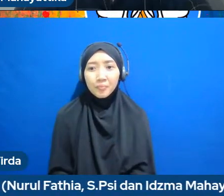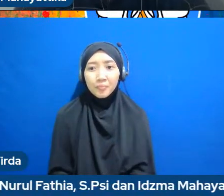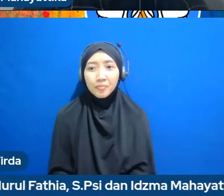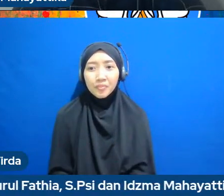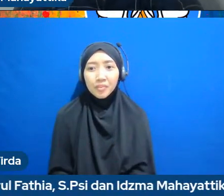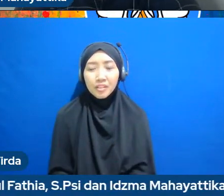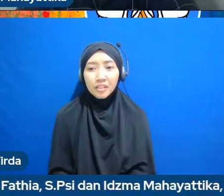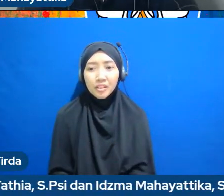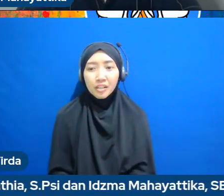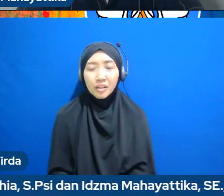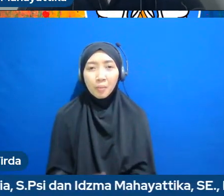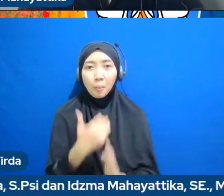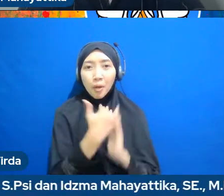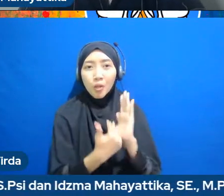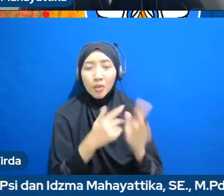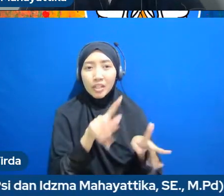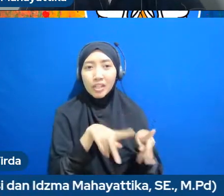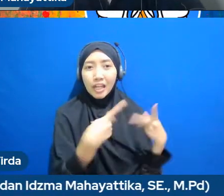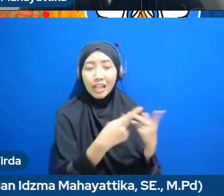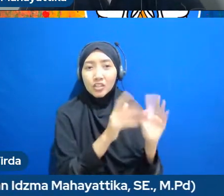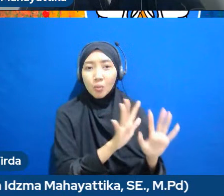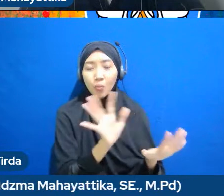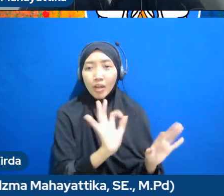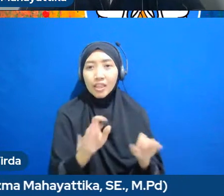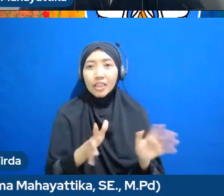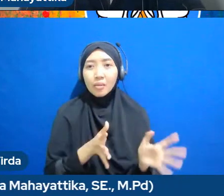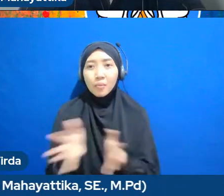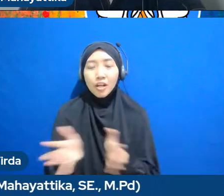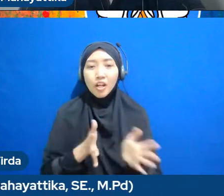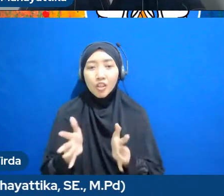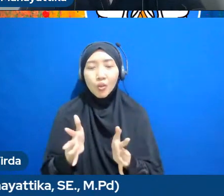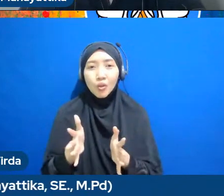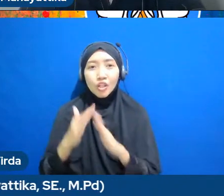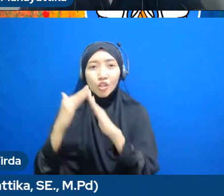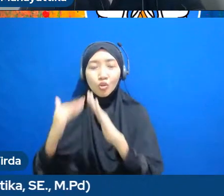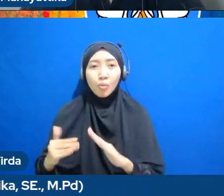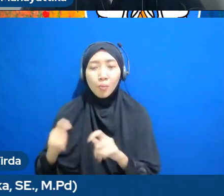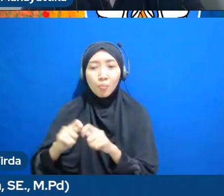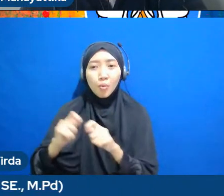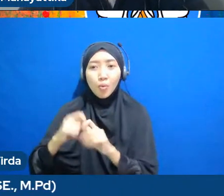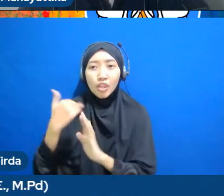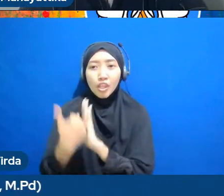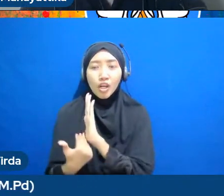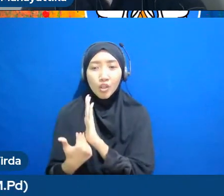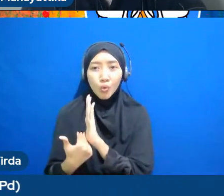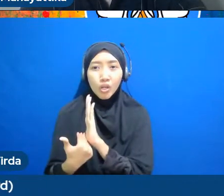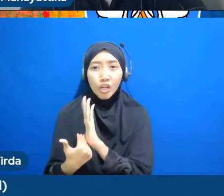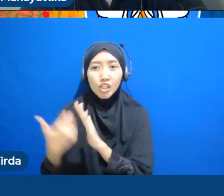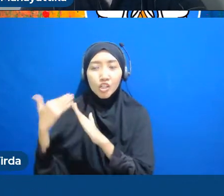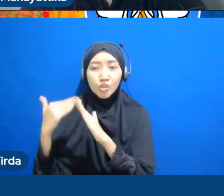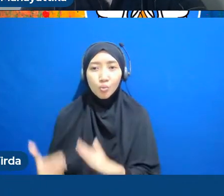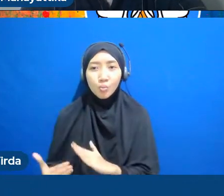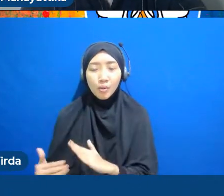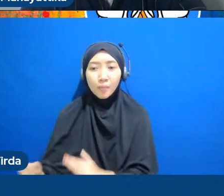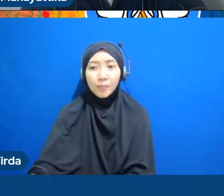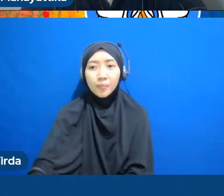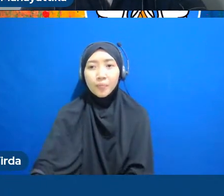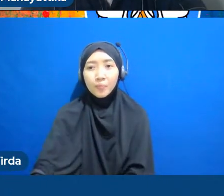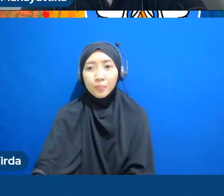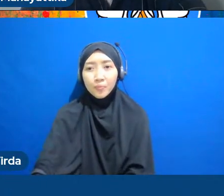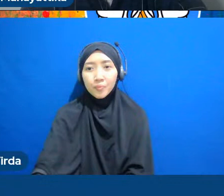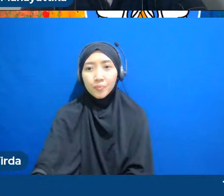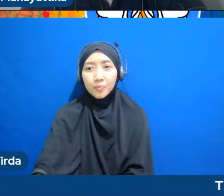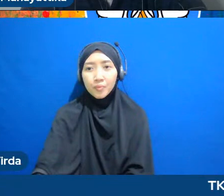nggak hanya di kelas ya, tapi bagaimana mengelola emosi di rumah juga bisa membuat peraturan di rumah ya. Tapi memang